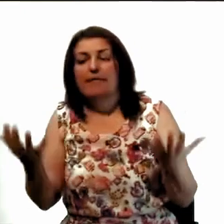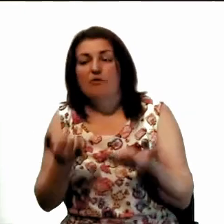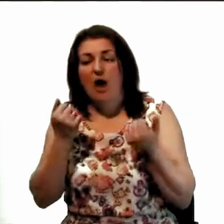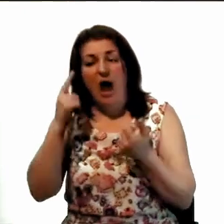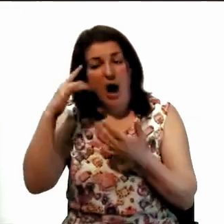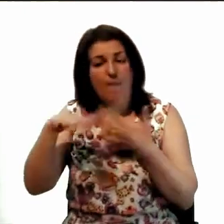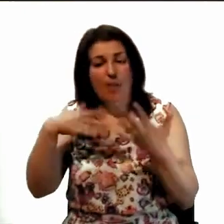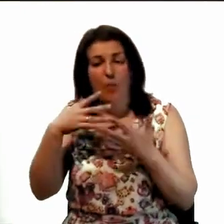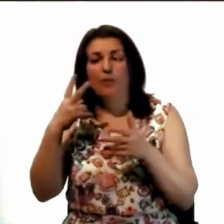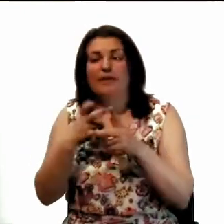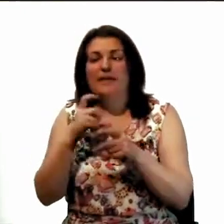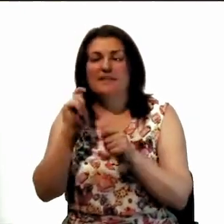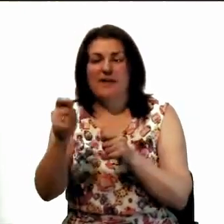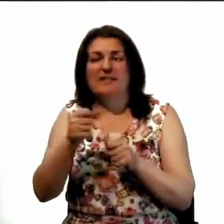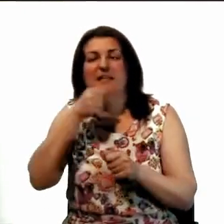Блудным назвал его старший брат.